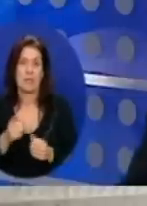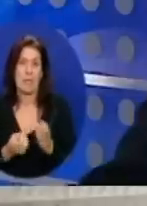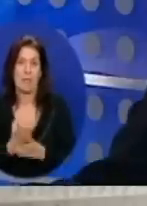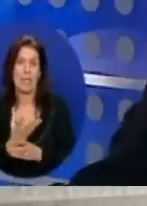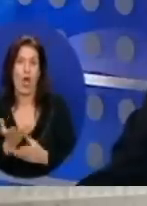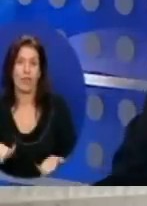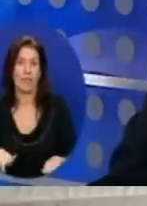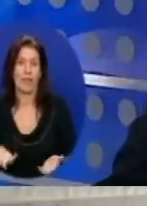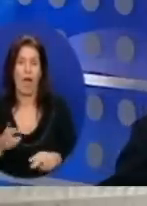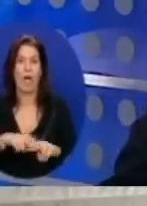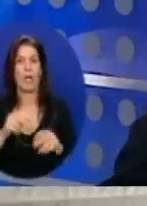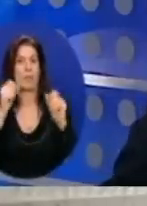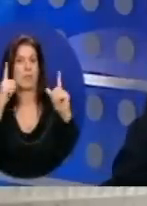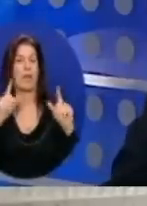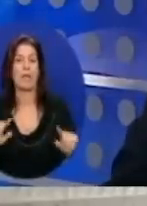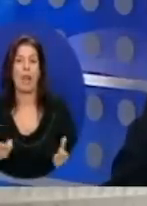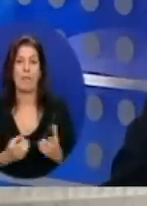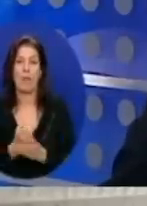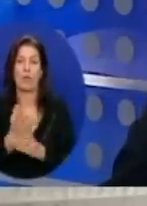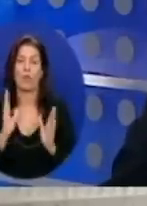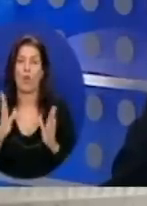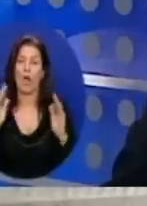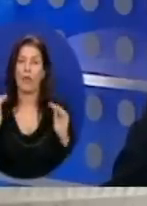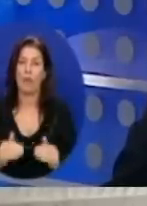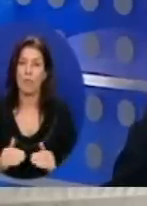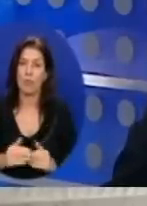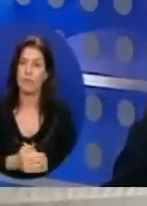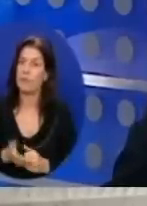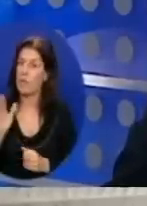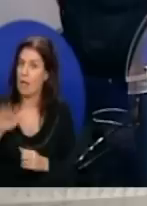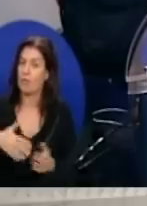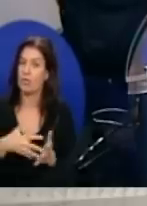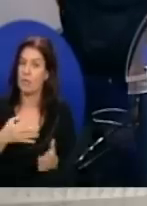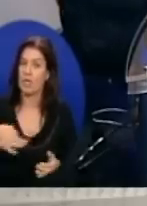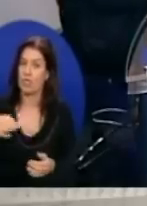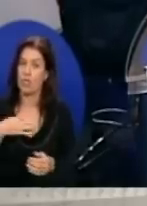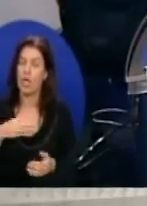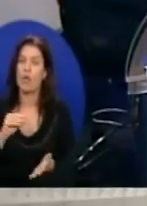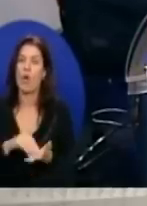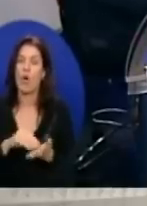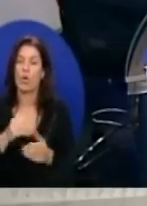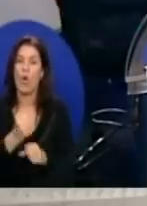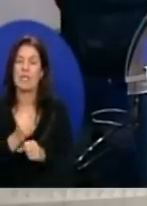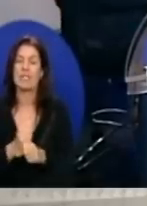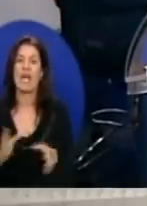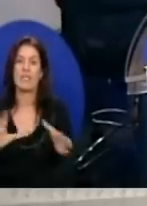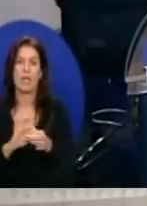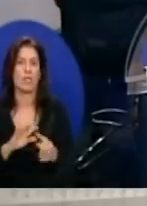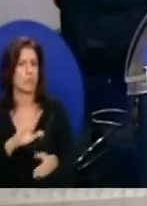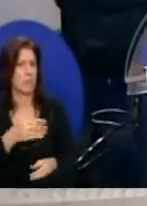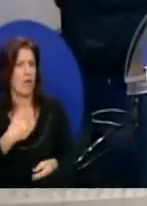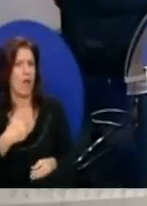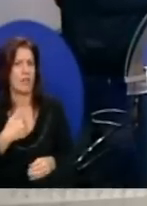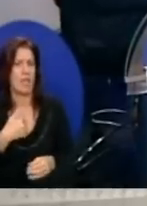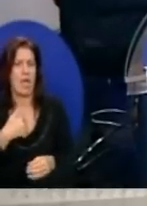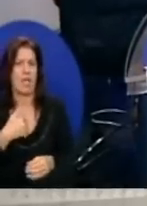התחתונה, אחר כך אנחנו מתפללים למה הפריון שלנו פה כל כך נמוך. נכון, למרות שהמחקר שלנו עדיין לא עושה את הקשר כן, הסיבתי. אני עושה את הקשר הסיבתי.